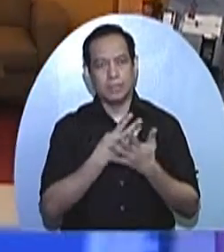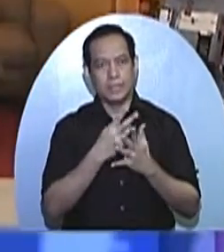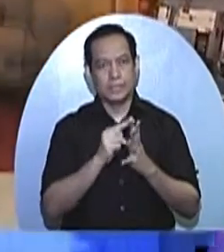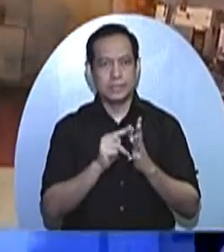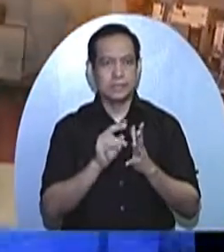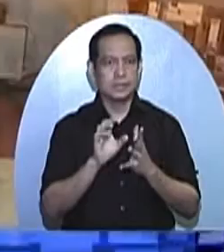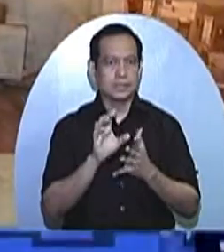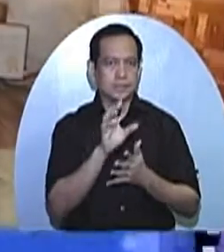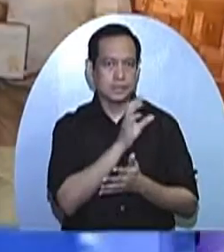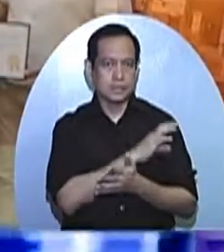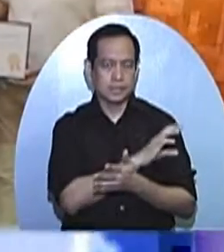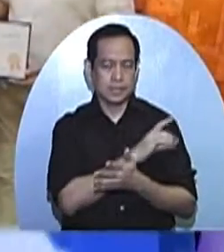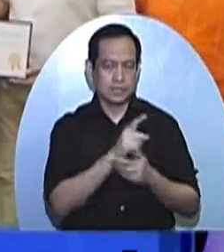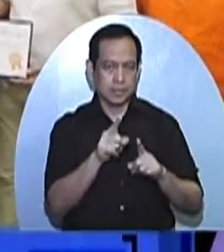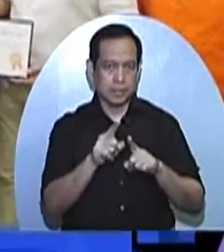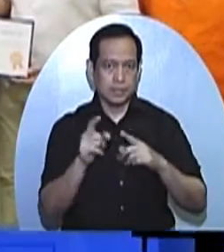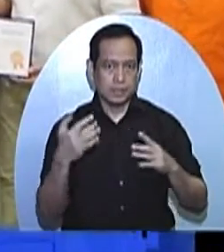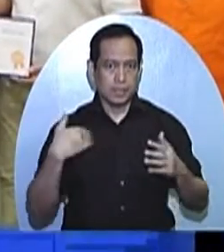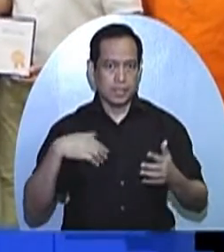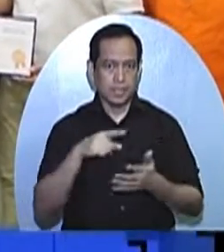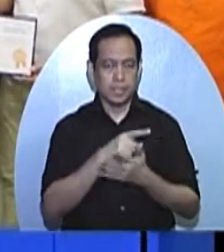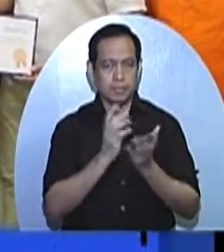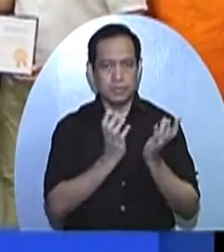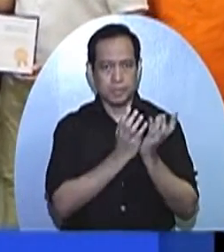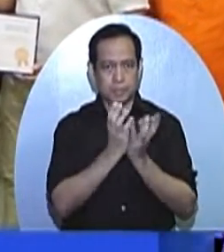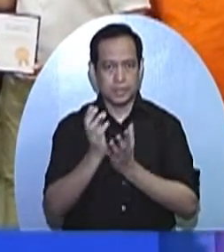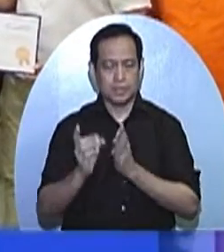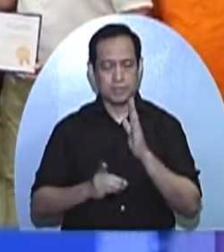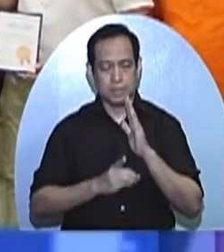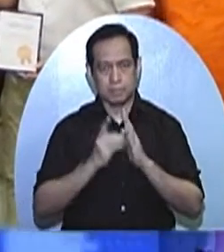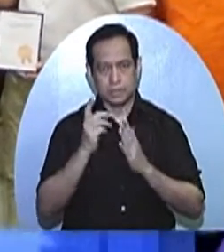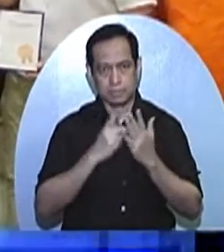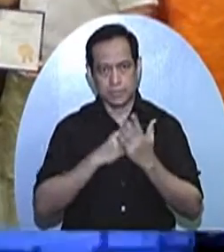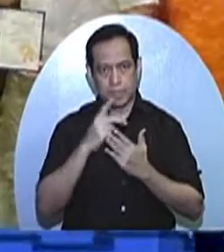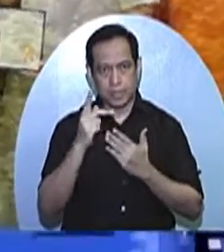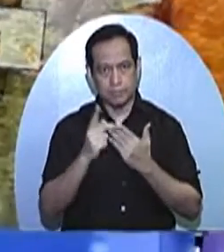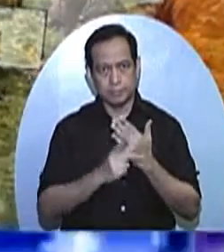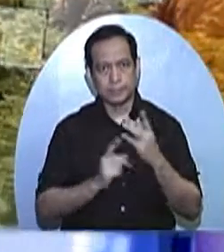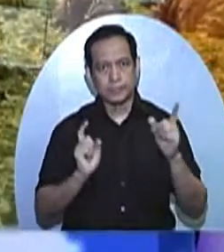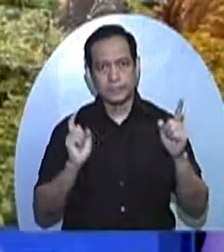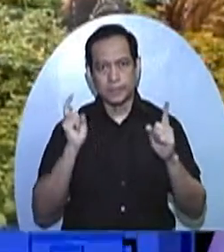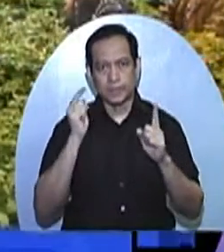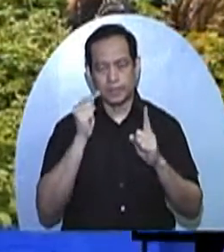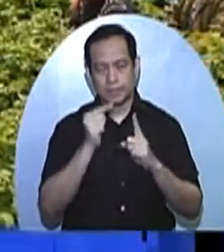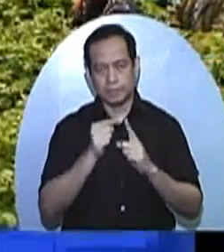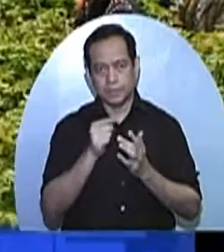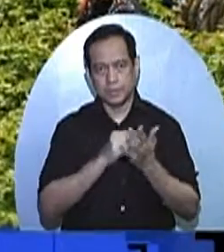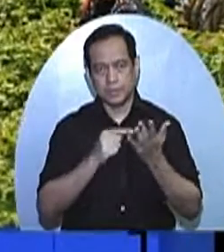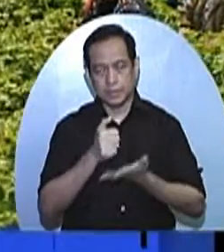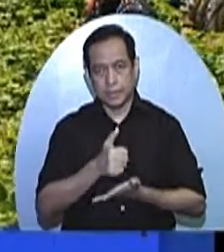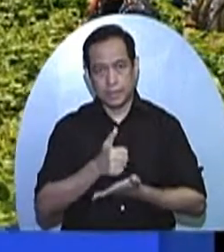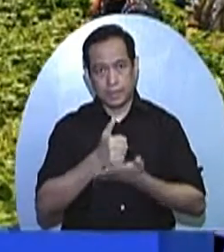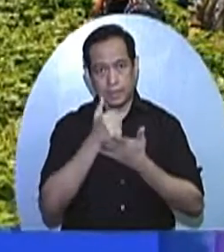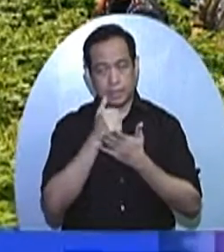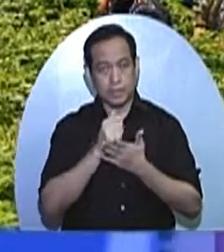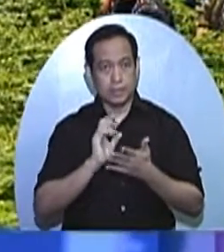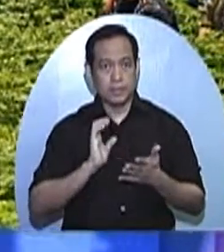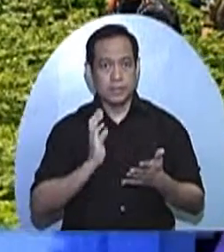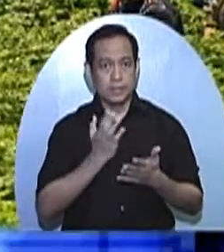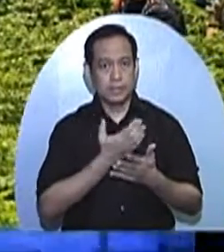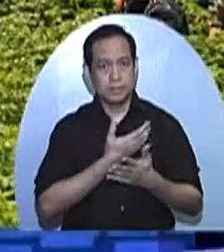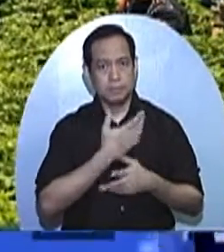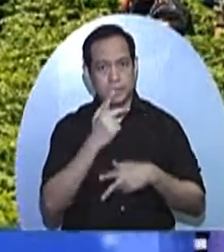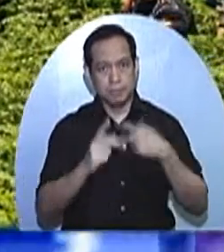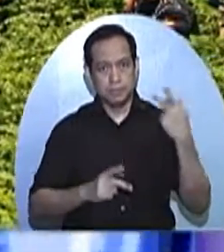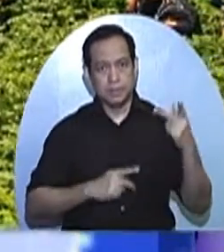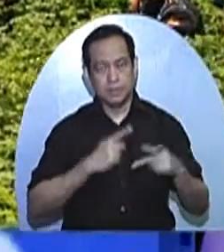Center. Mayroon din silang community development program. Layunin ito na makatulong sa ating